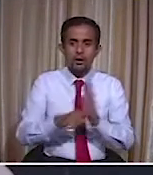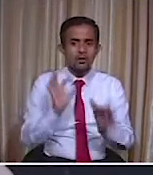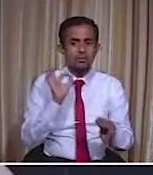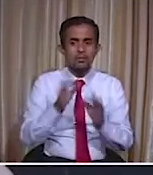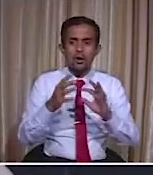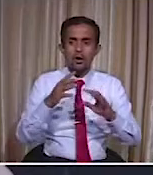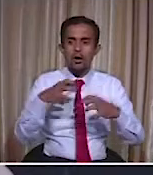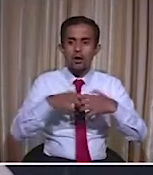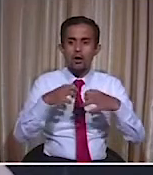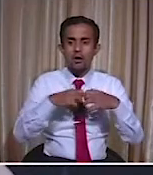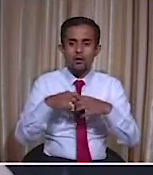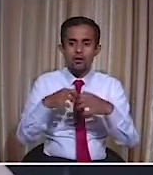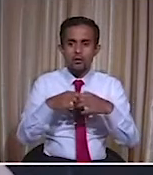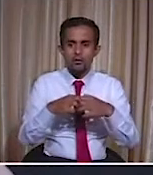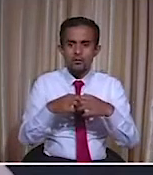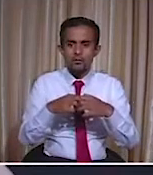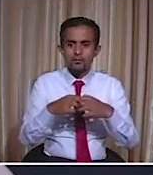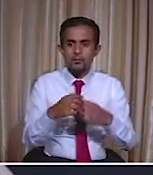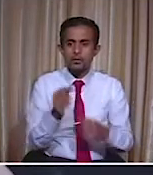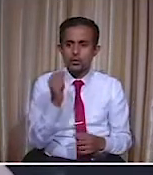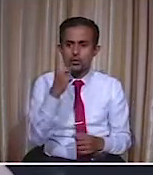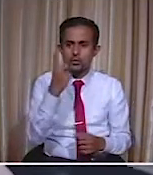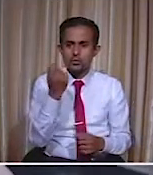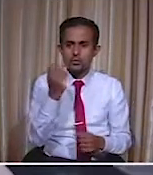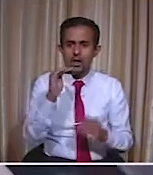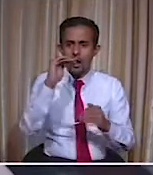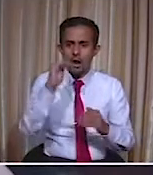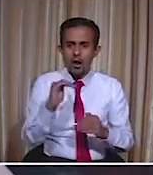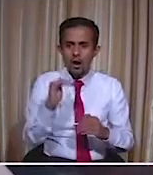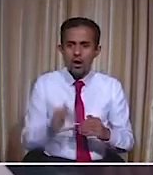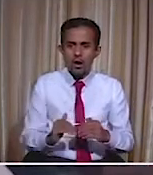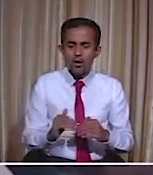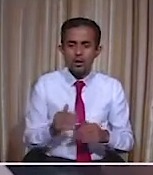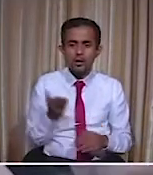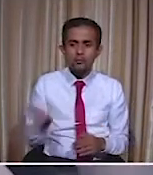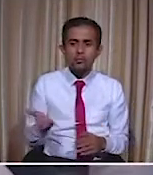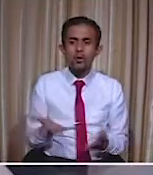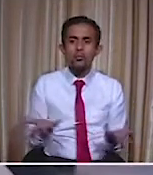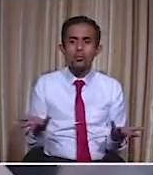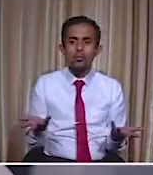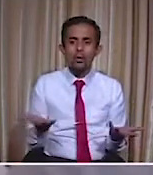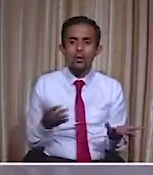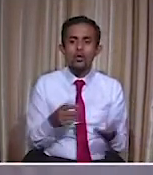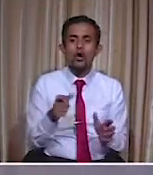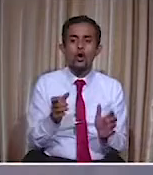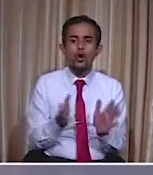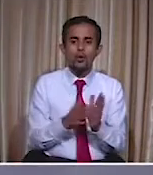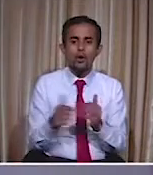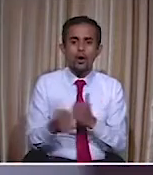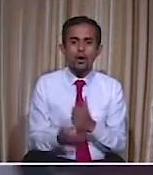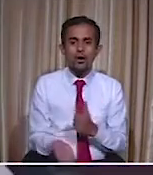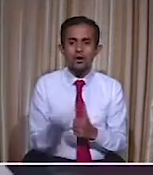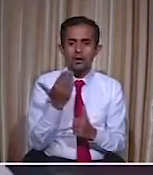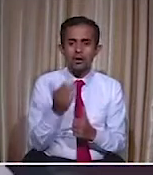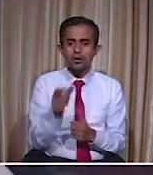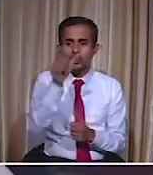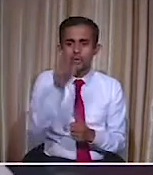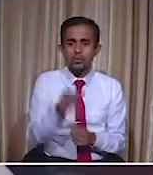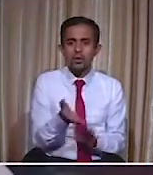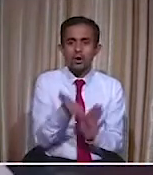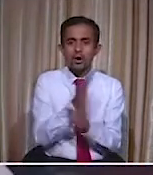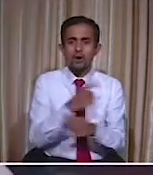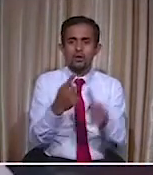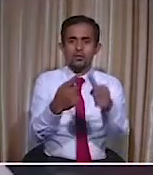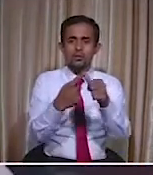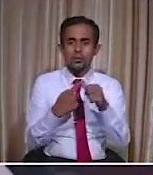සාකච්ඡාවක් කියලා තියෙනවා. ඒකට දැන් රුපියලේ වටිනාකම අඩු වෙලා තියෙන වෙලාවක මේක මොකද්ද මේ වෙන්නේ කියලා ඔබතුමා තේරීම් කාරකව ඔපත් කරන්න ඕන. හැබැයි ඔබතුමා කලින් එකට උත්තරයක්